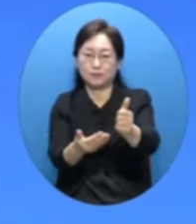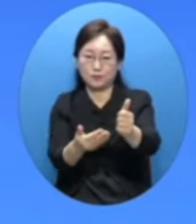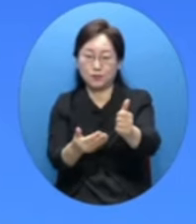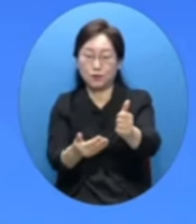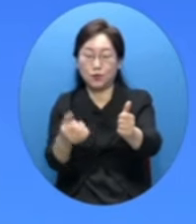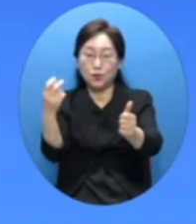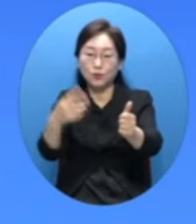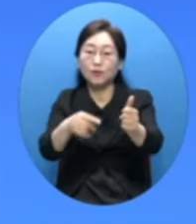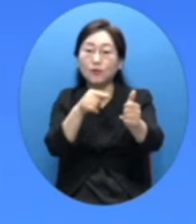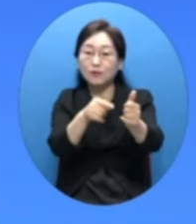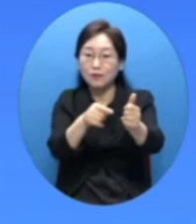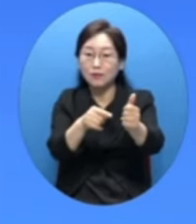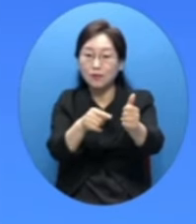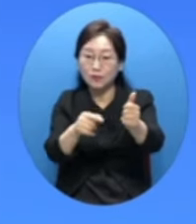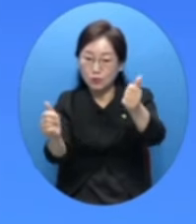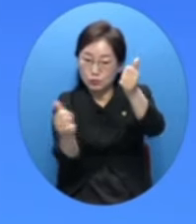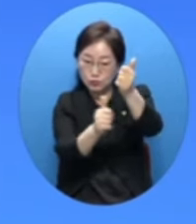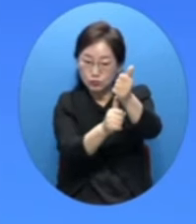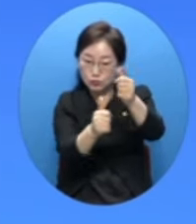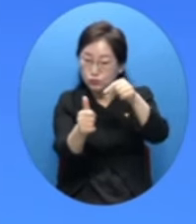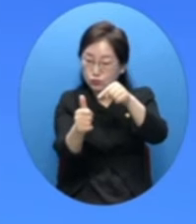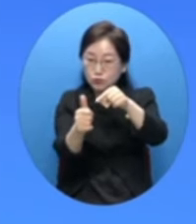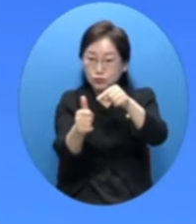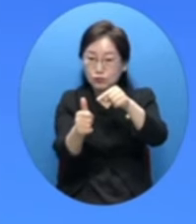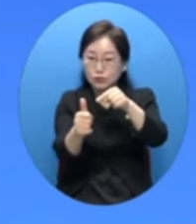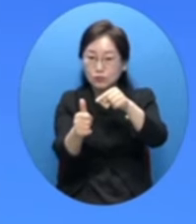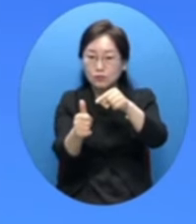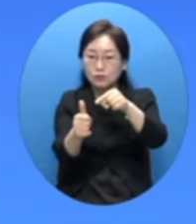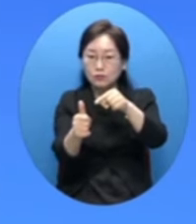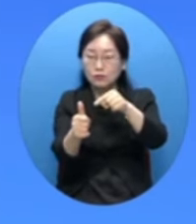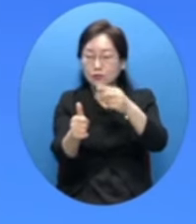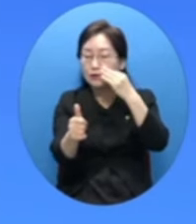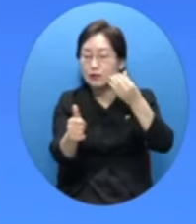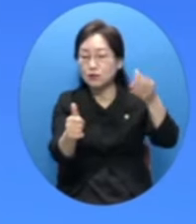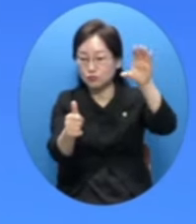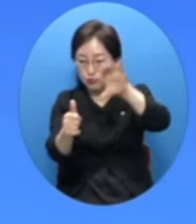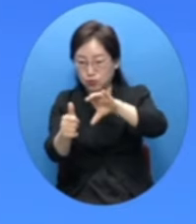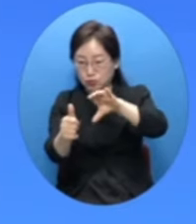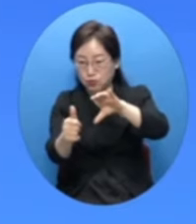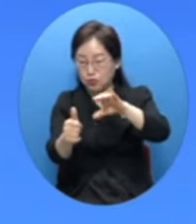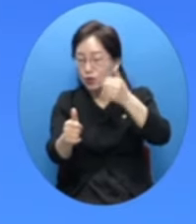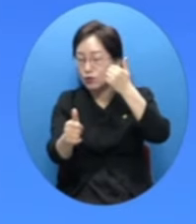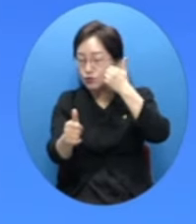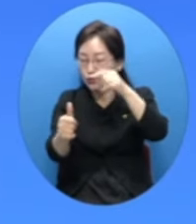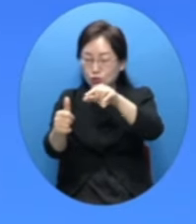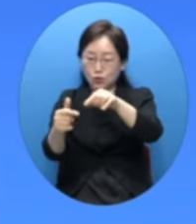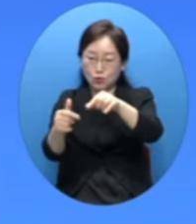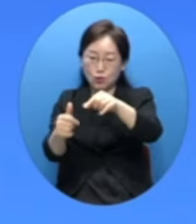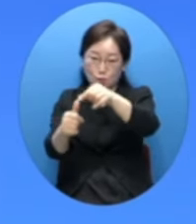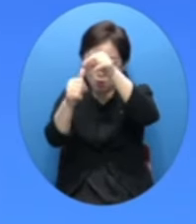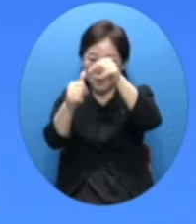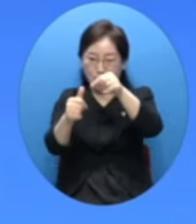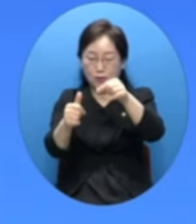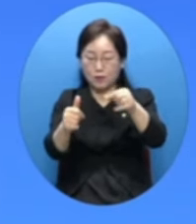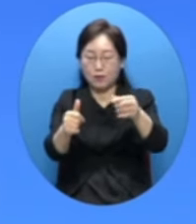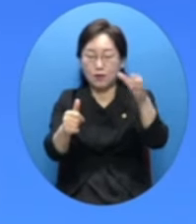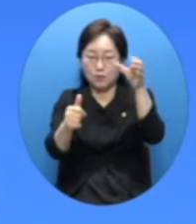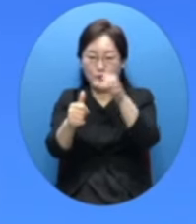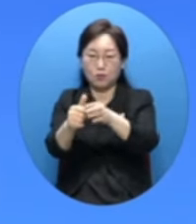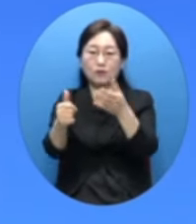너의 후계자에게 기름 부어 후계자를 세우라고 사명을 이어가도록